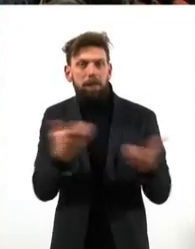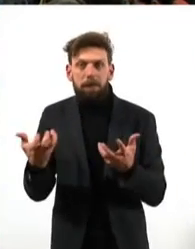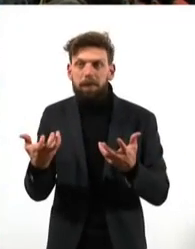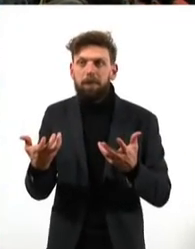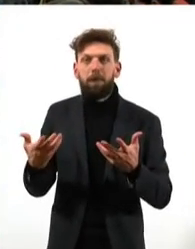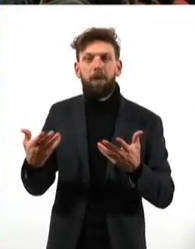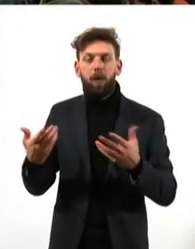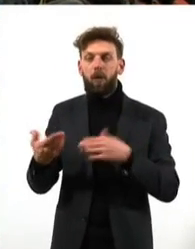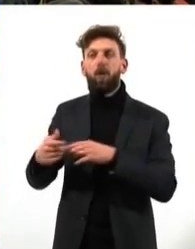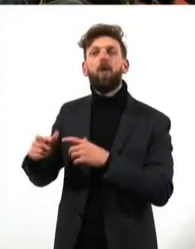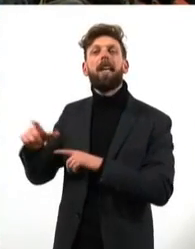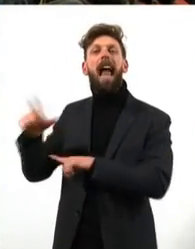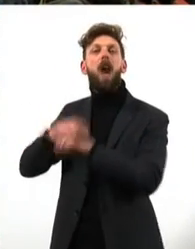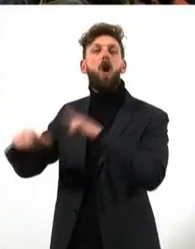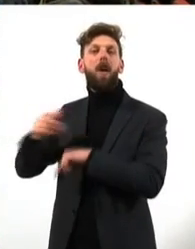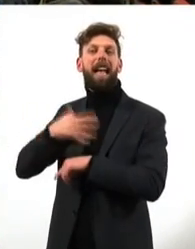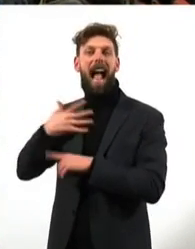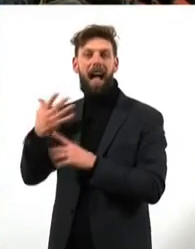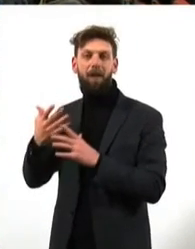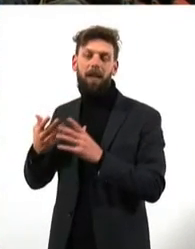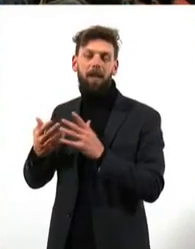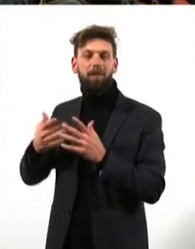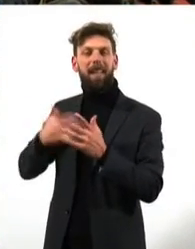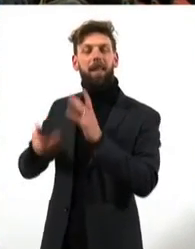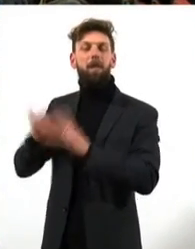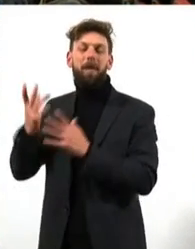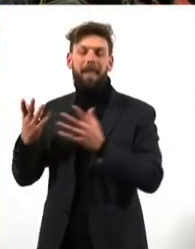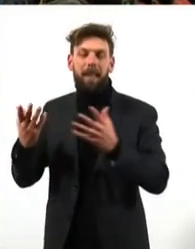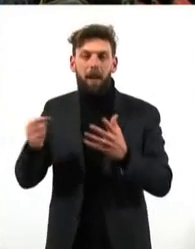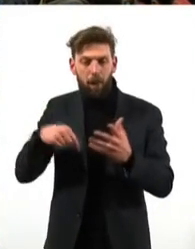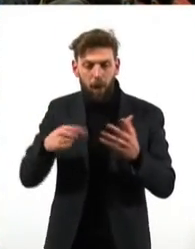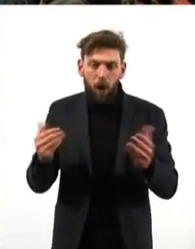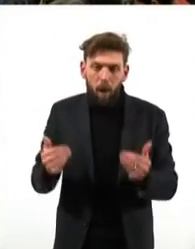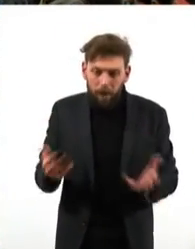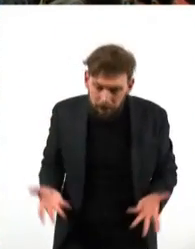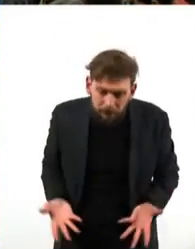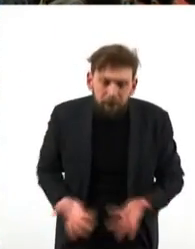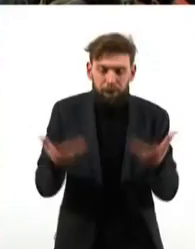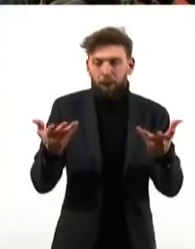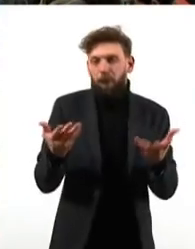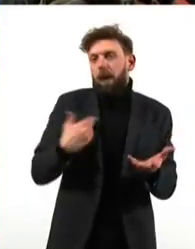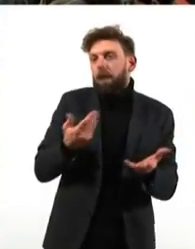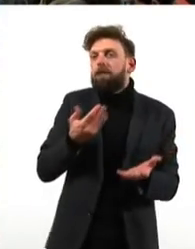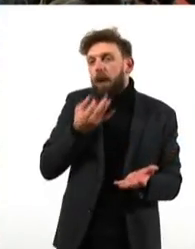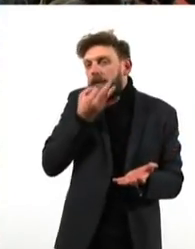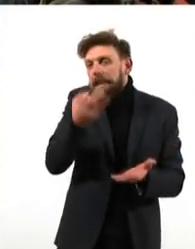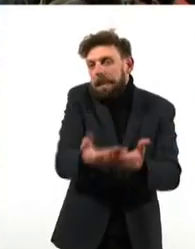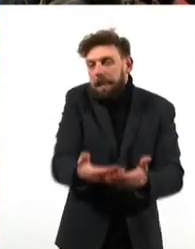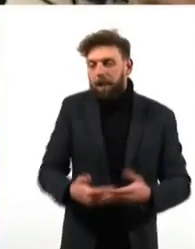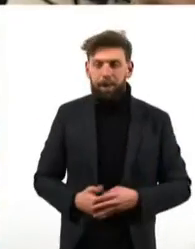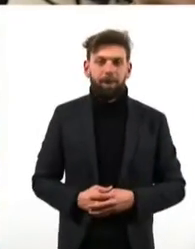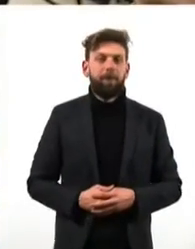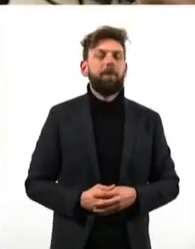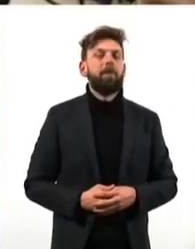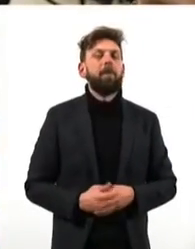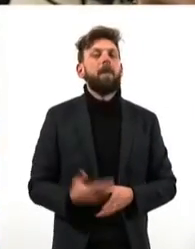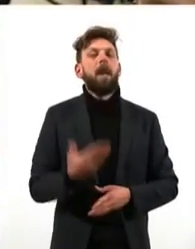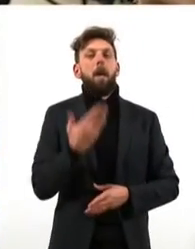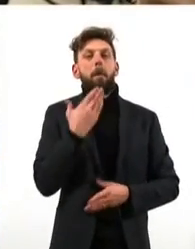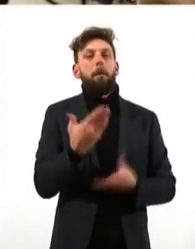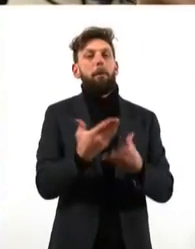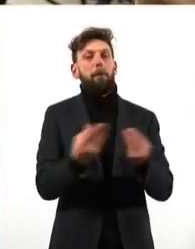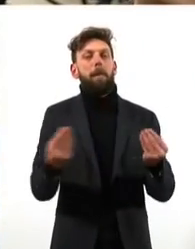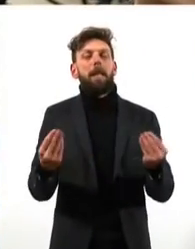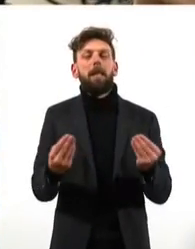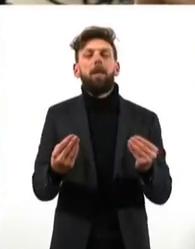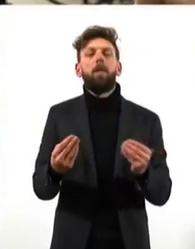sujets à pousser là-dessus et c'est vraiment ma remontée. Merci beaucoup Anne-Sophie. Sur ta gauche, on a